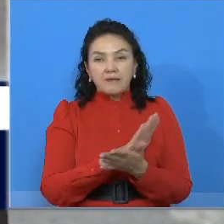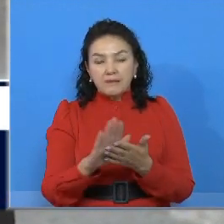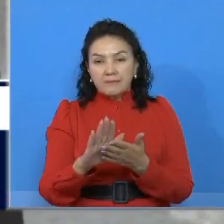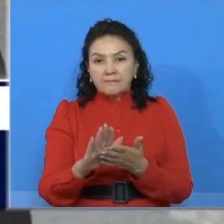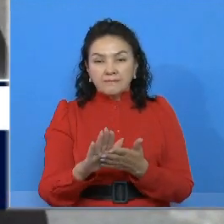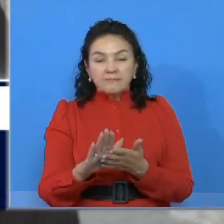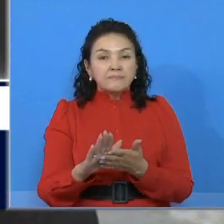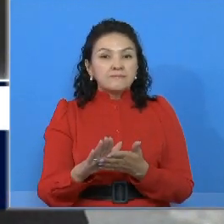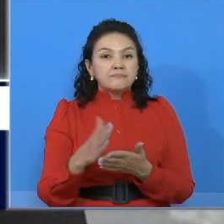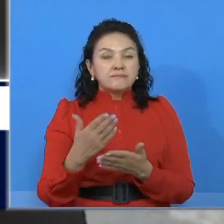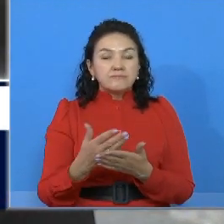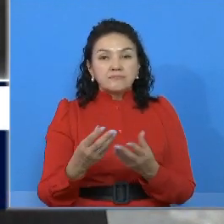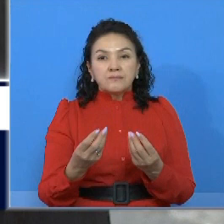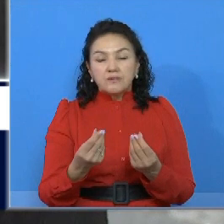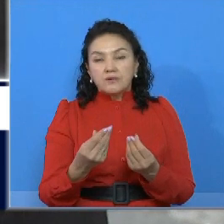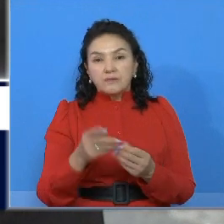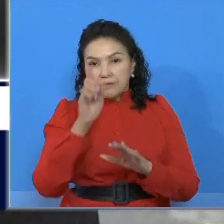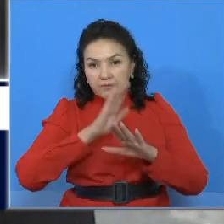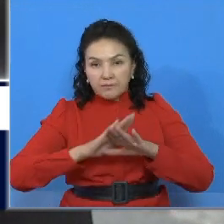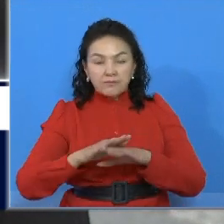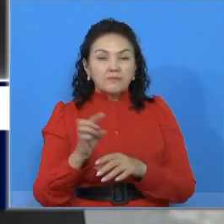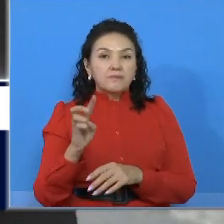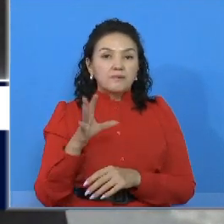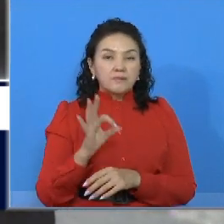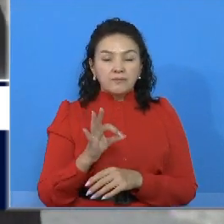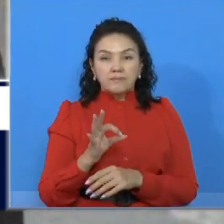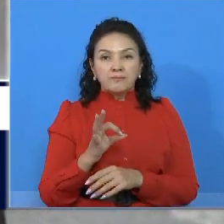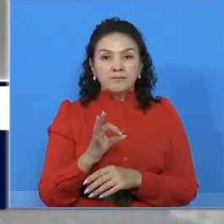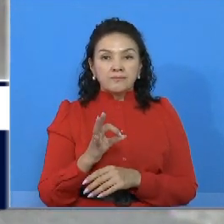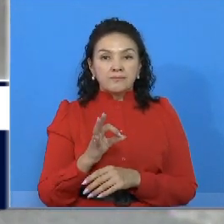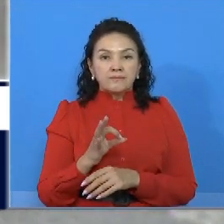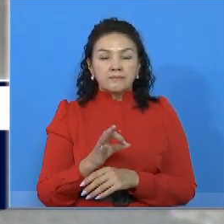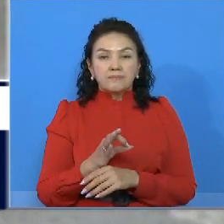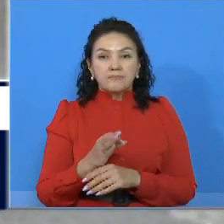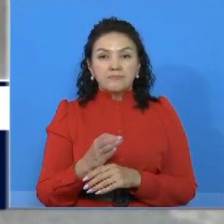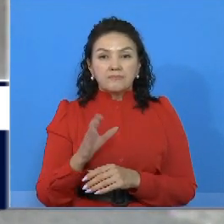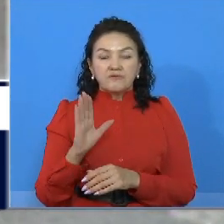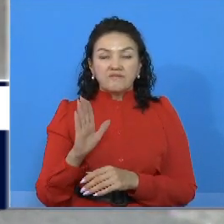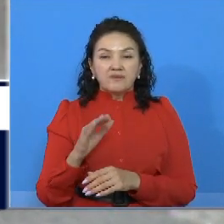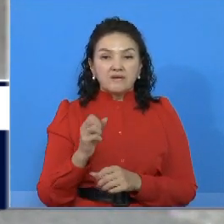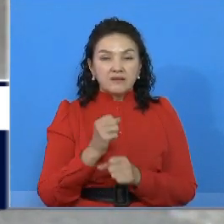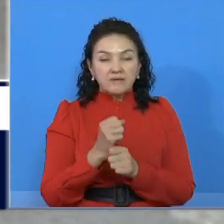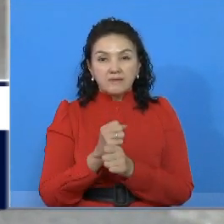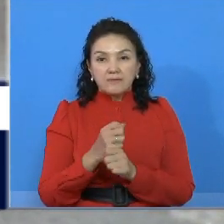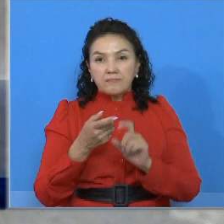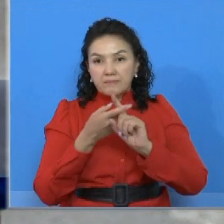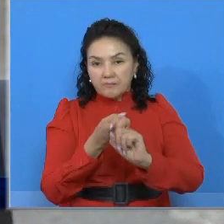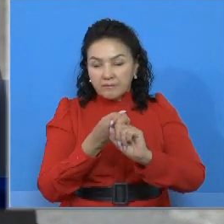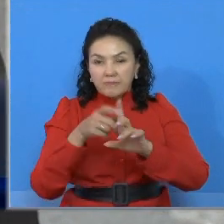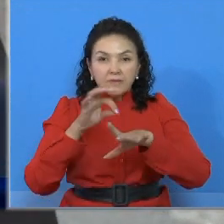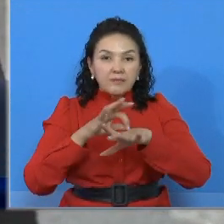то есть за счет государства но в разгар репите зона